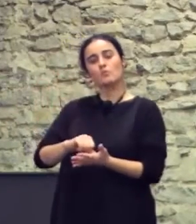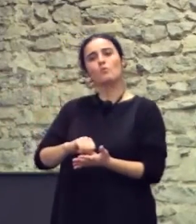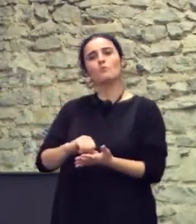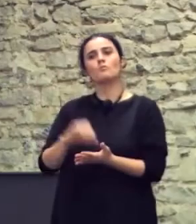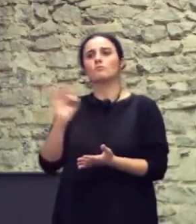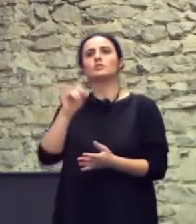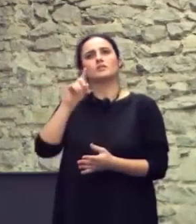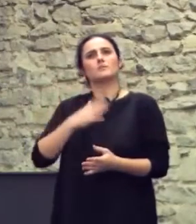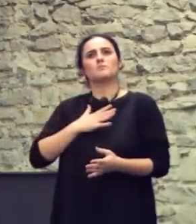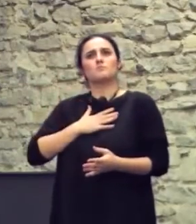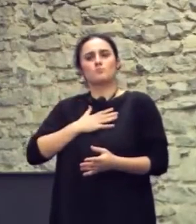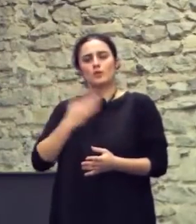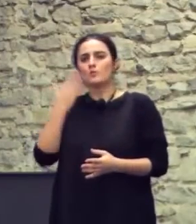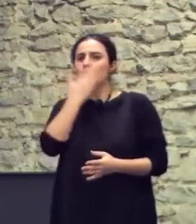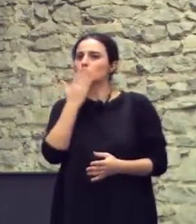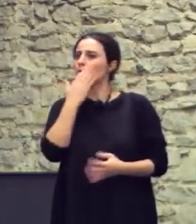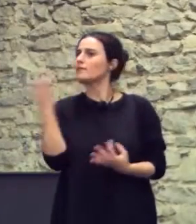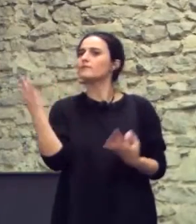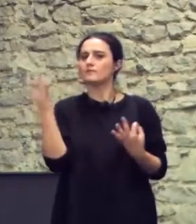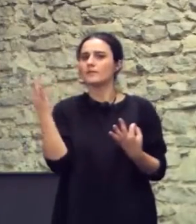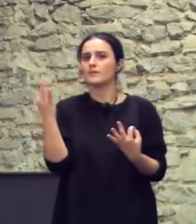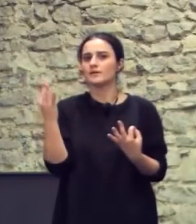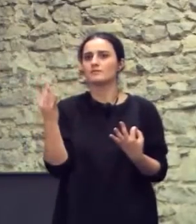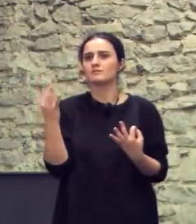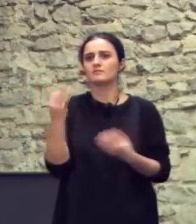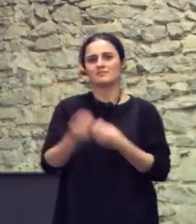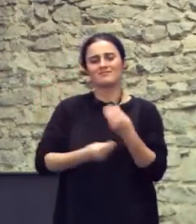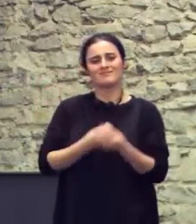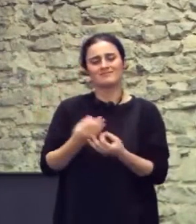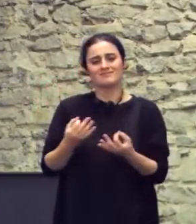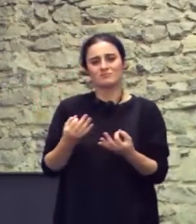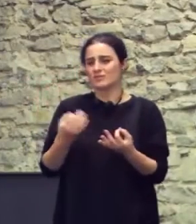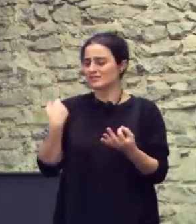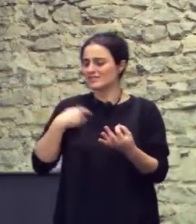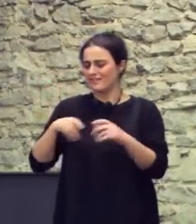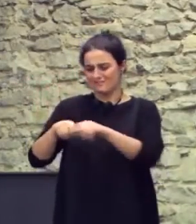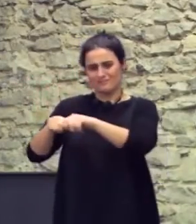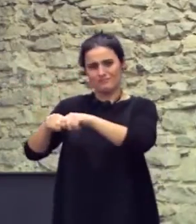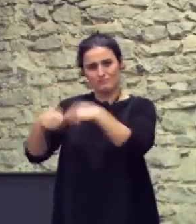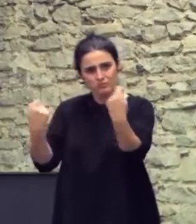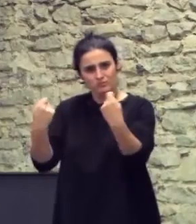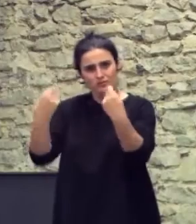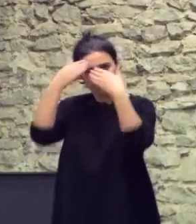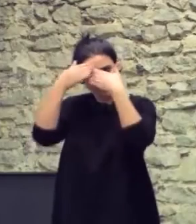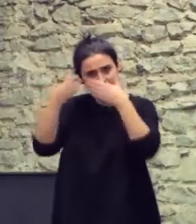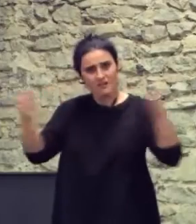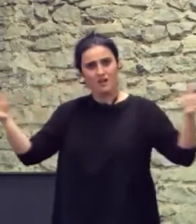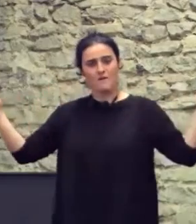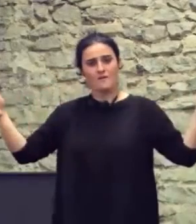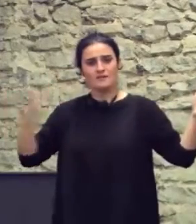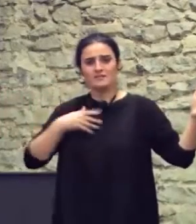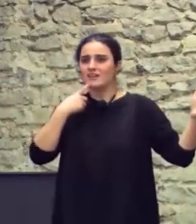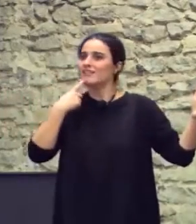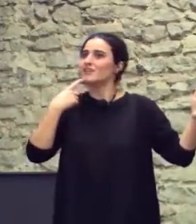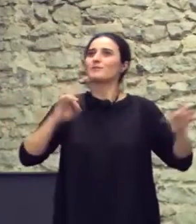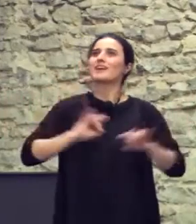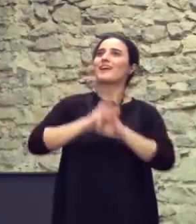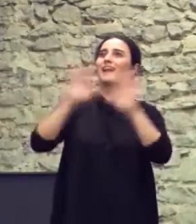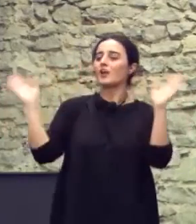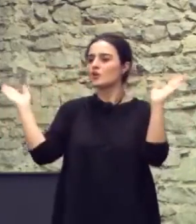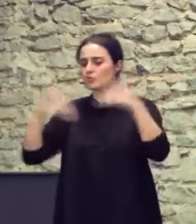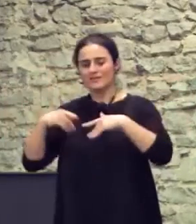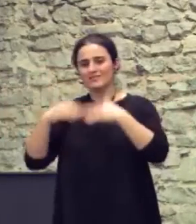planteatu dezakegu ere bai eskolak egin behar duela hain zuzen ere dela horrekin apurtu eta aukera horiek ireki. Ez bakarrik oso garbi daukaten